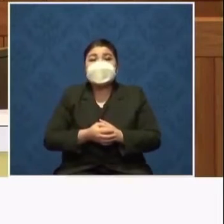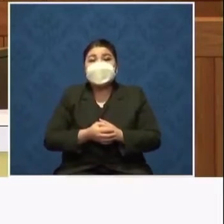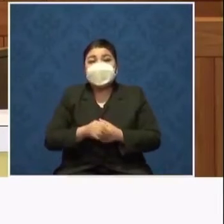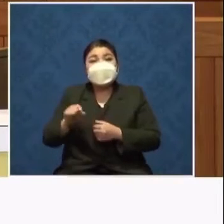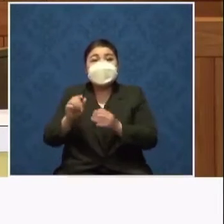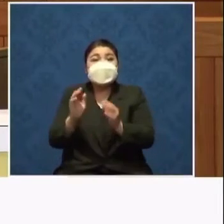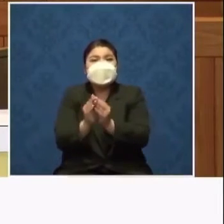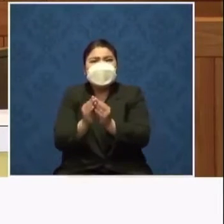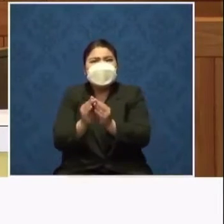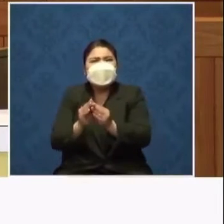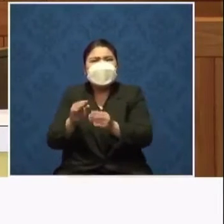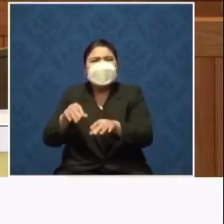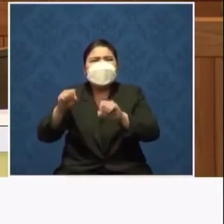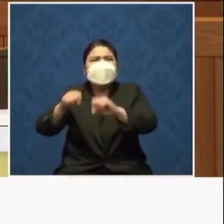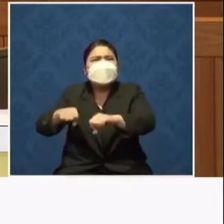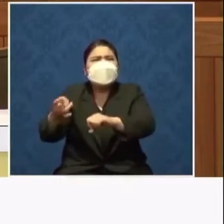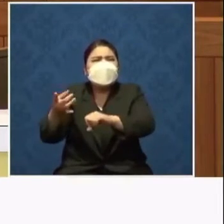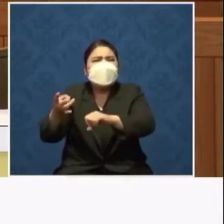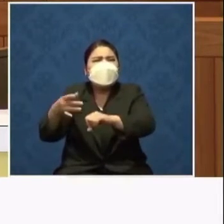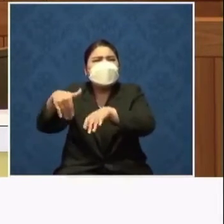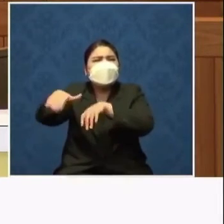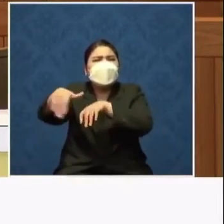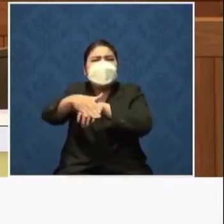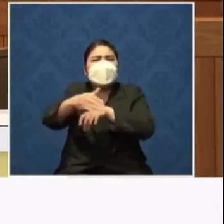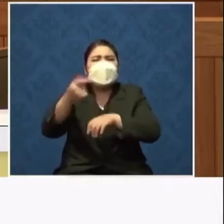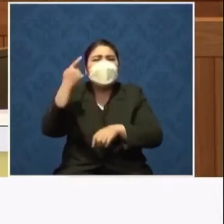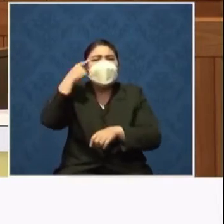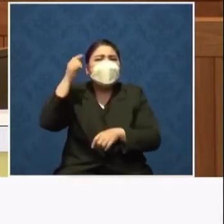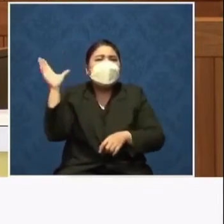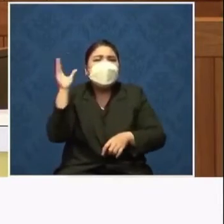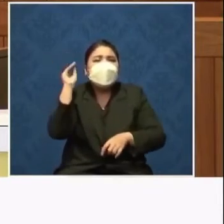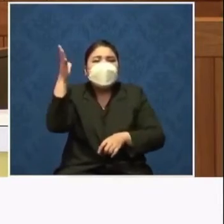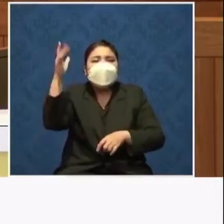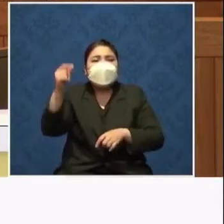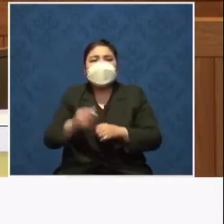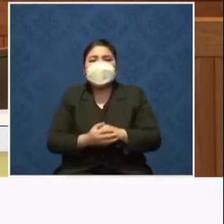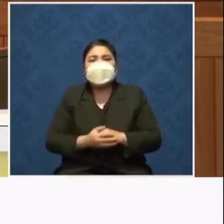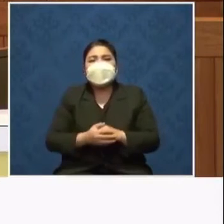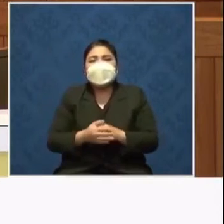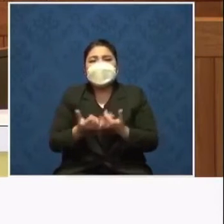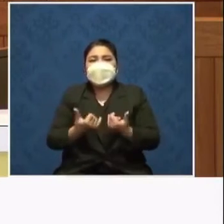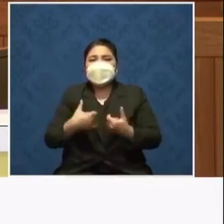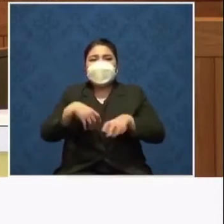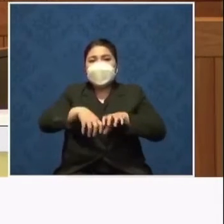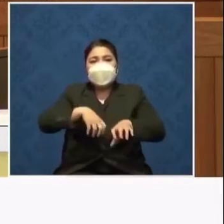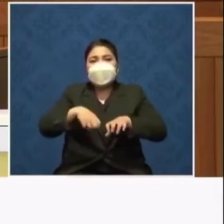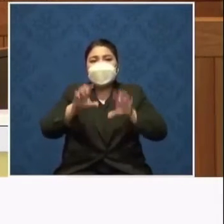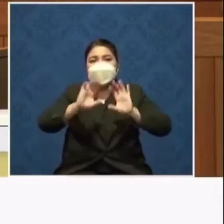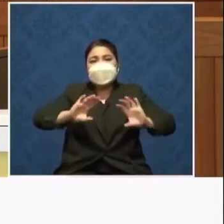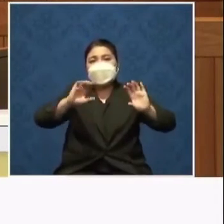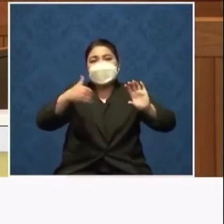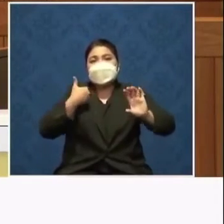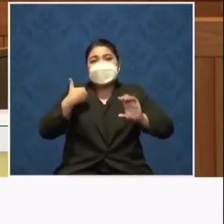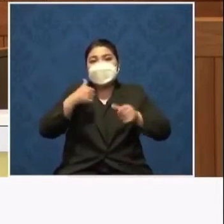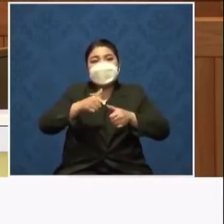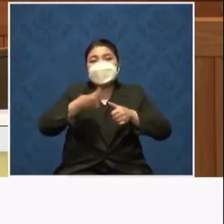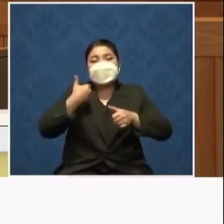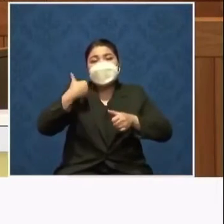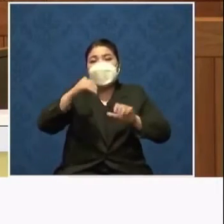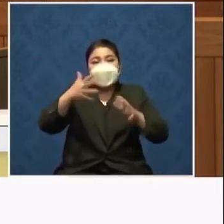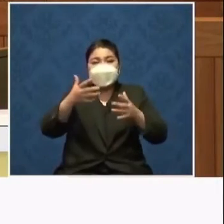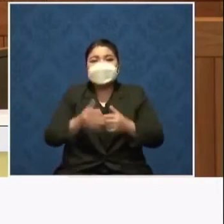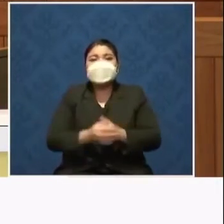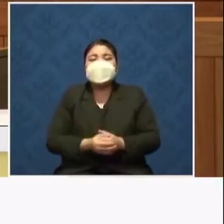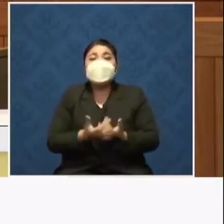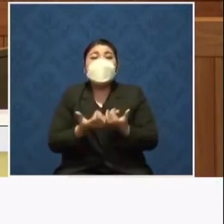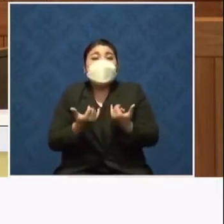อบนี้ที่ใช้ชื่อแคมเปญว่าเด็ดหัวสอยนั่งร้านแล้วพลเอกประยุทธ์จันทร์โอชาก็ได้ตอบกลับเรื่องนี้